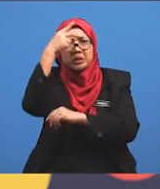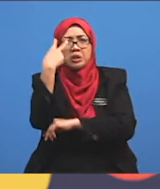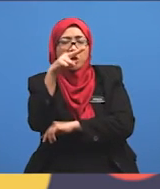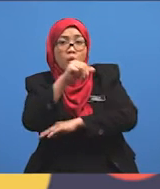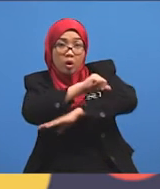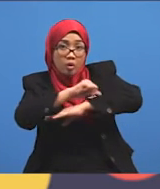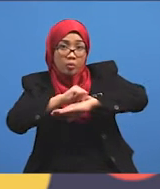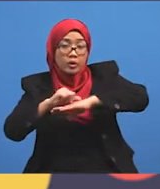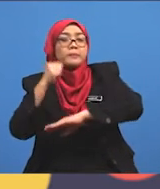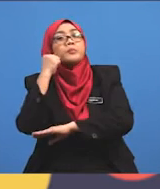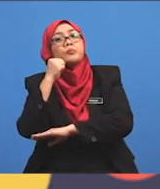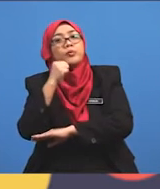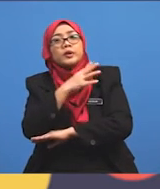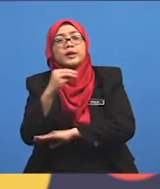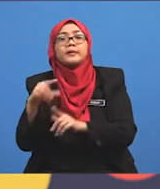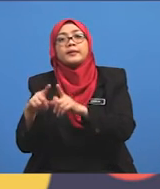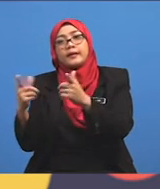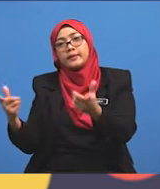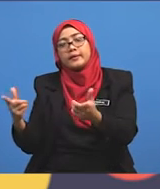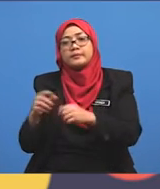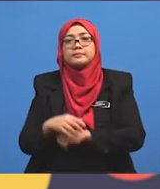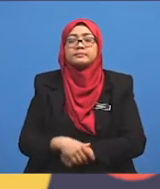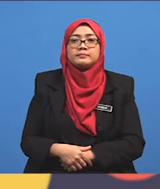aurat perempuan dan sebaliknya?